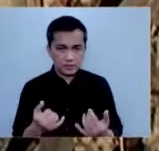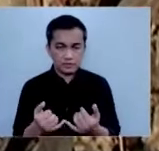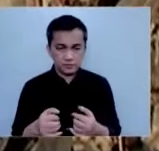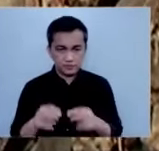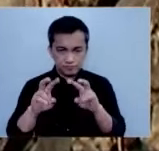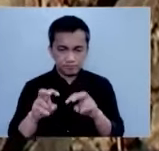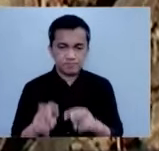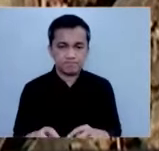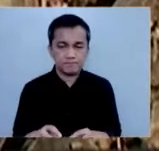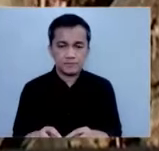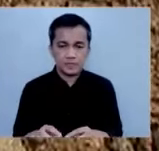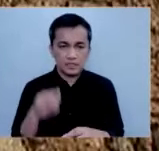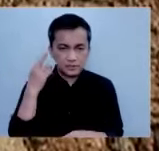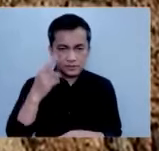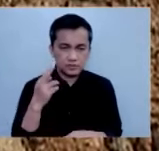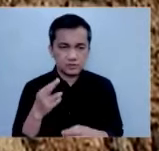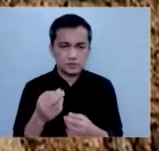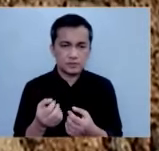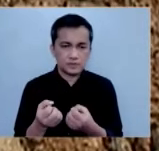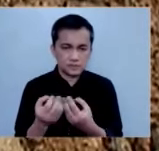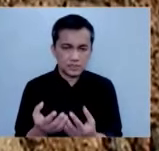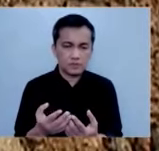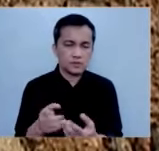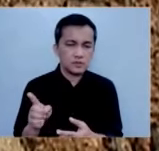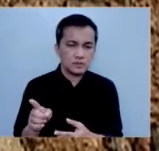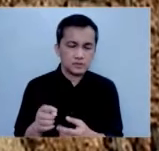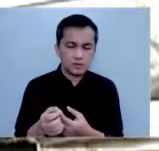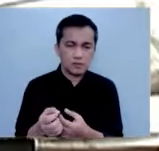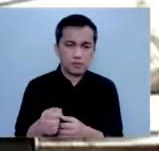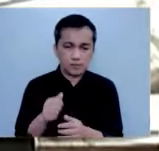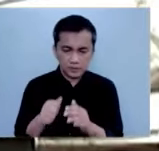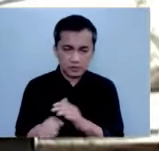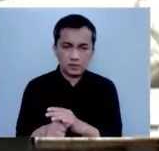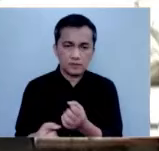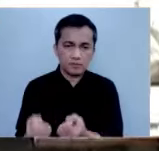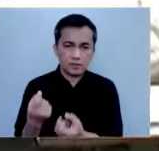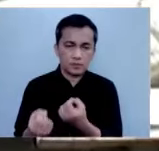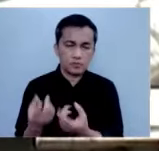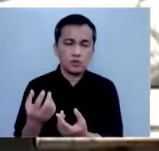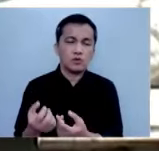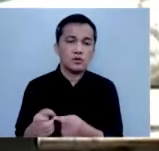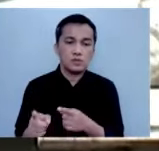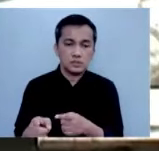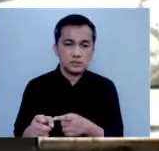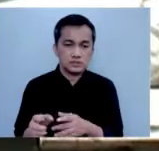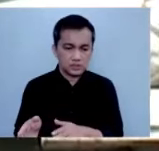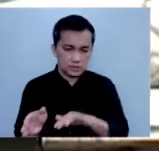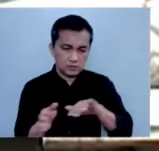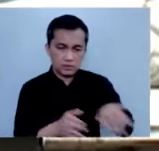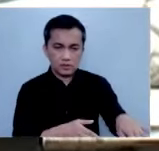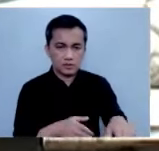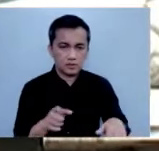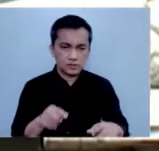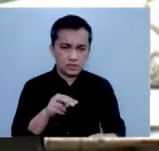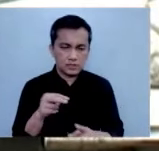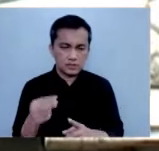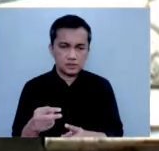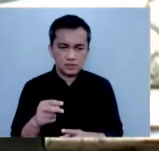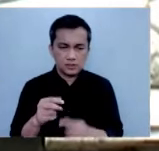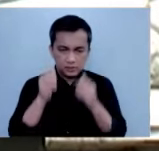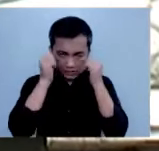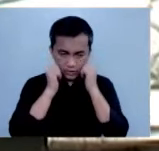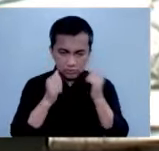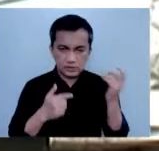pa ang saninang pagsabog sa bodega ng mga paputok. Isinasantabi na ng Zamboanga City Police ang anggulong terorismo.